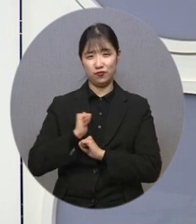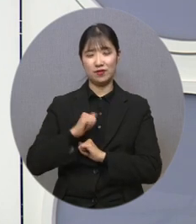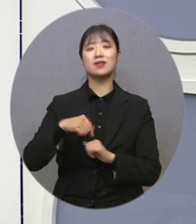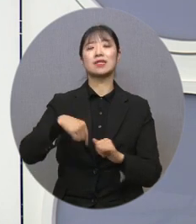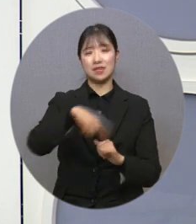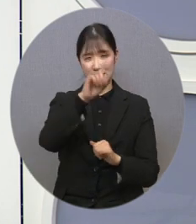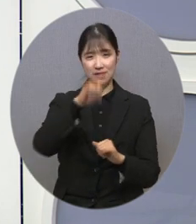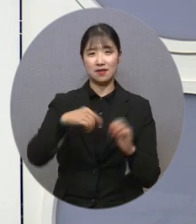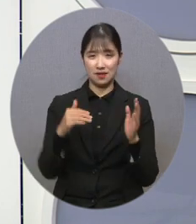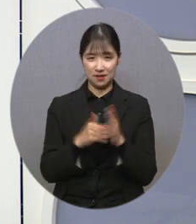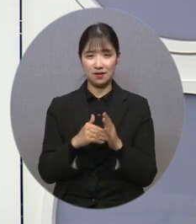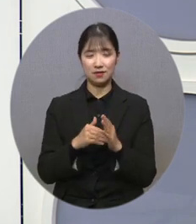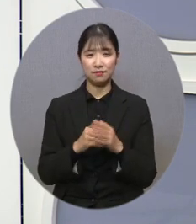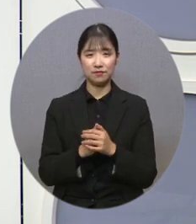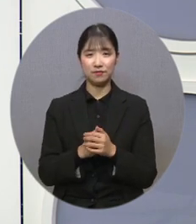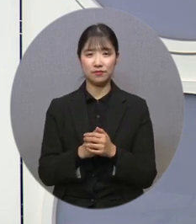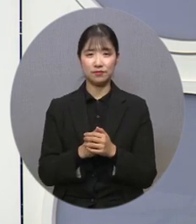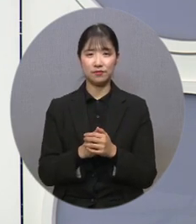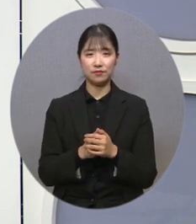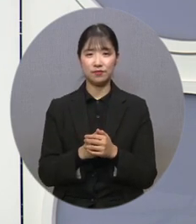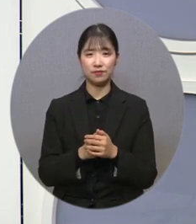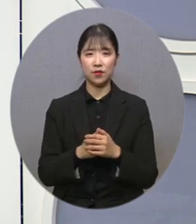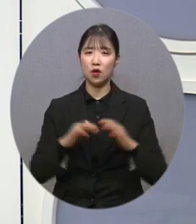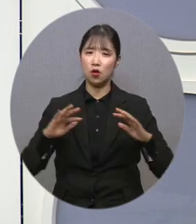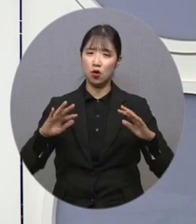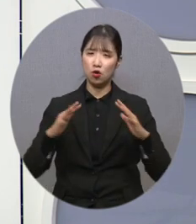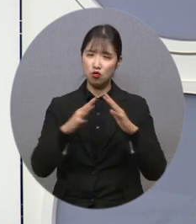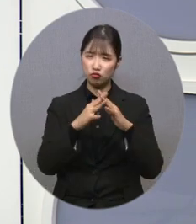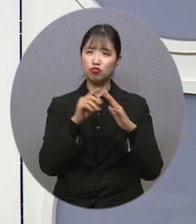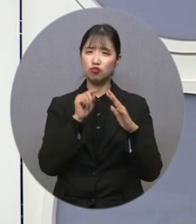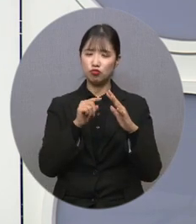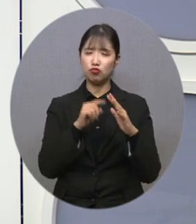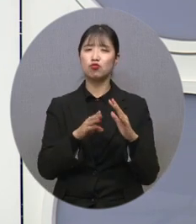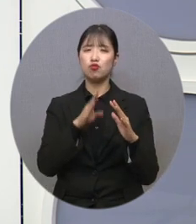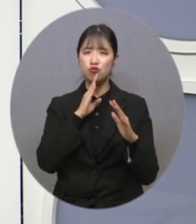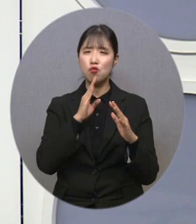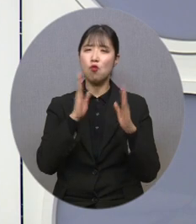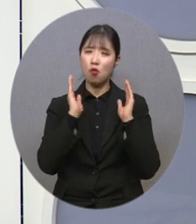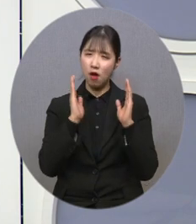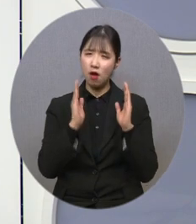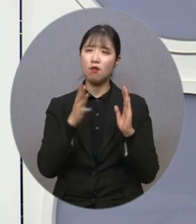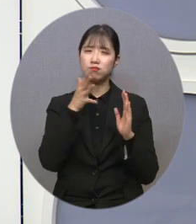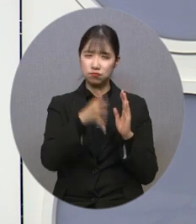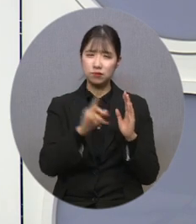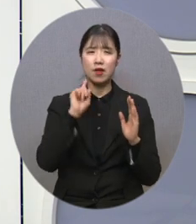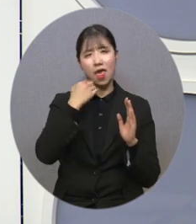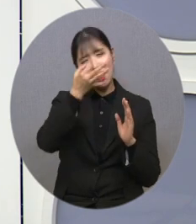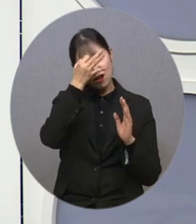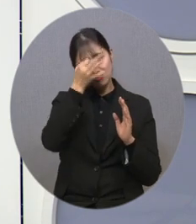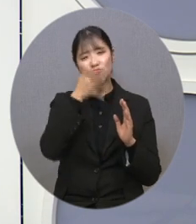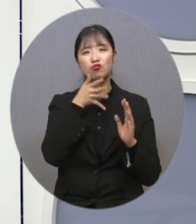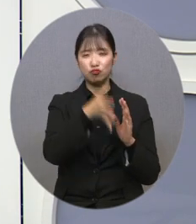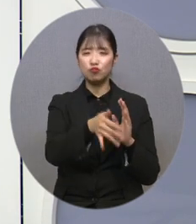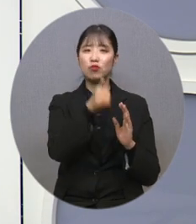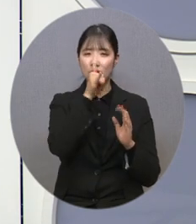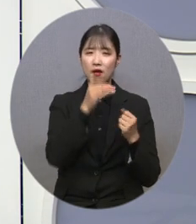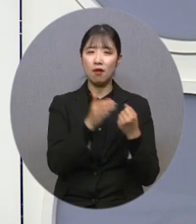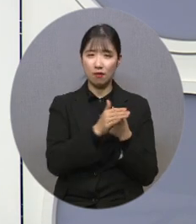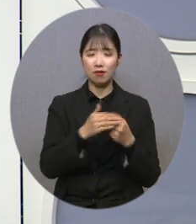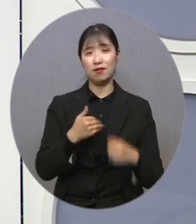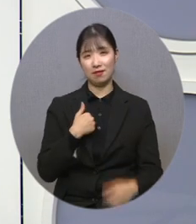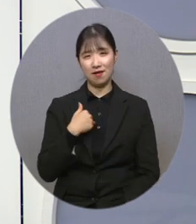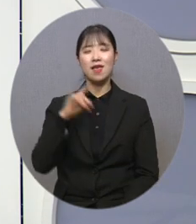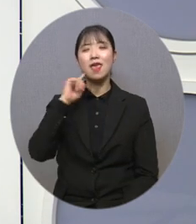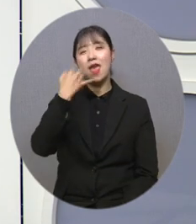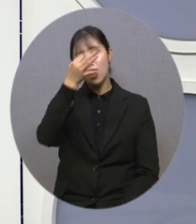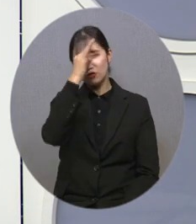갔다 왔어요. 예. 그러면서 건축도 굉장히 좋은 학문이고 또 예술적인 부분도 굉장히 많고 해서 전 또